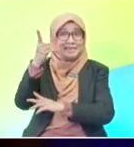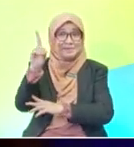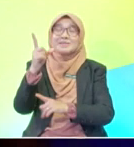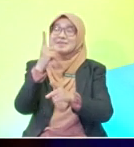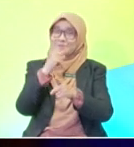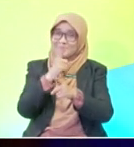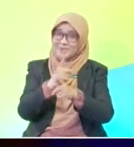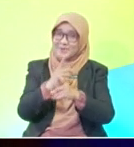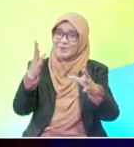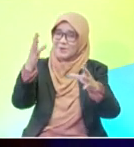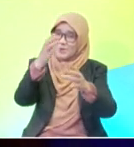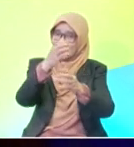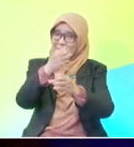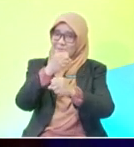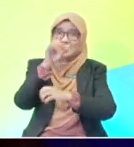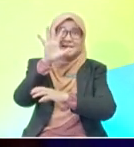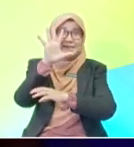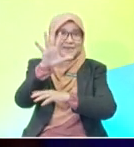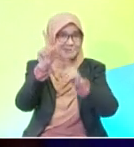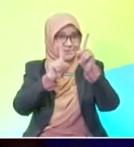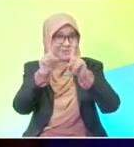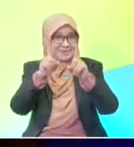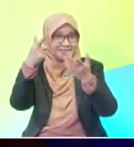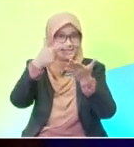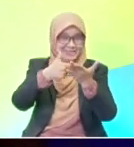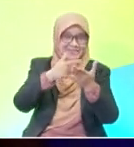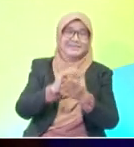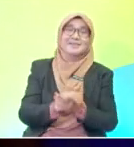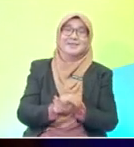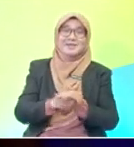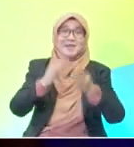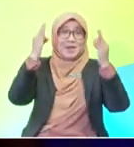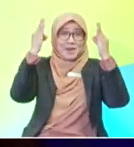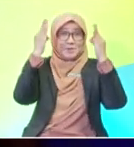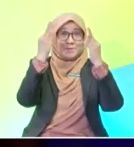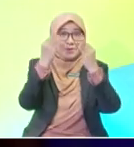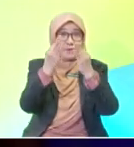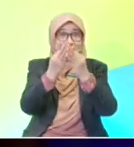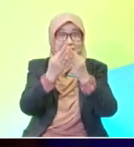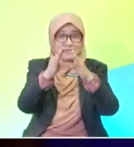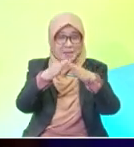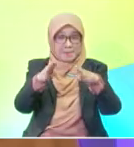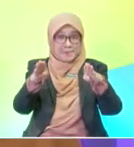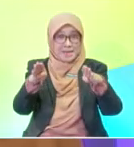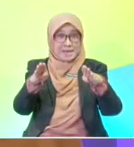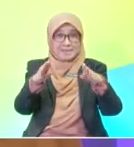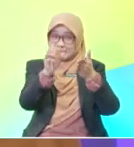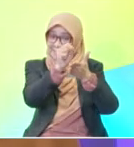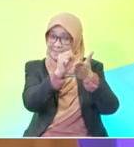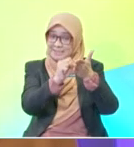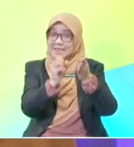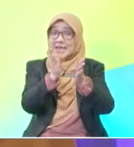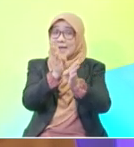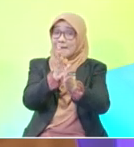Untuk pengetahuan Abang Fizi dan murid di rumah, hari ini kita nak fokus bahasa seni iaitu bentuk. Bentuk